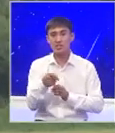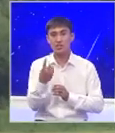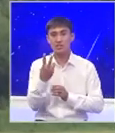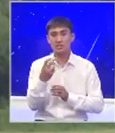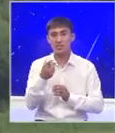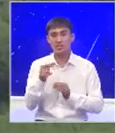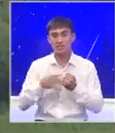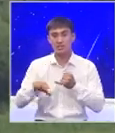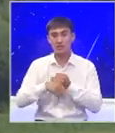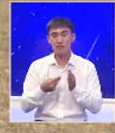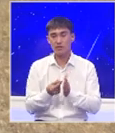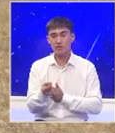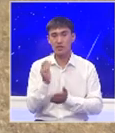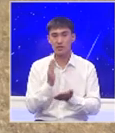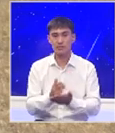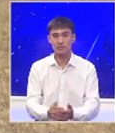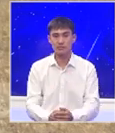земли.